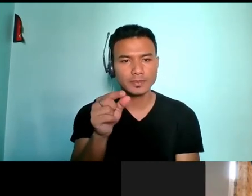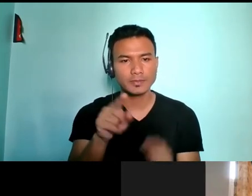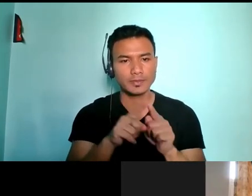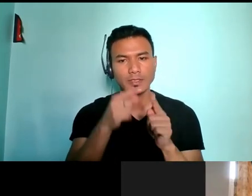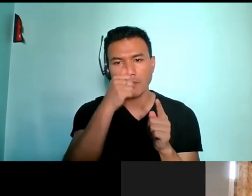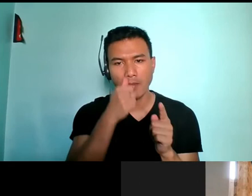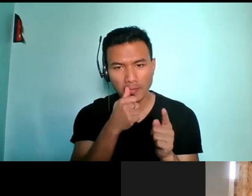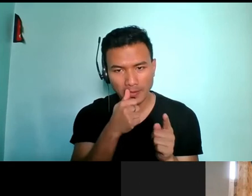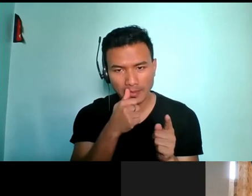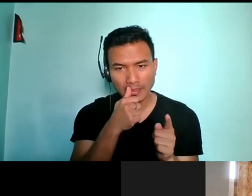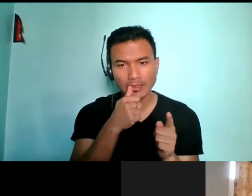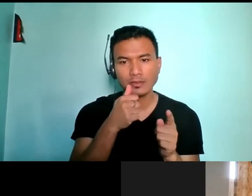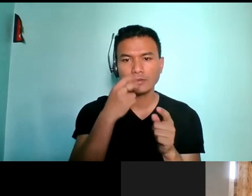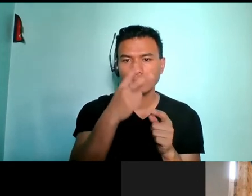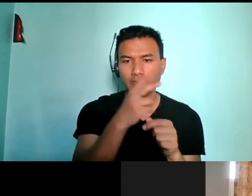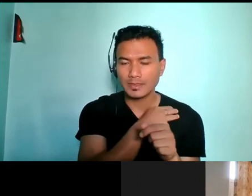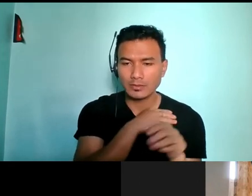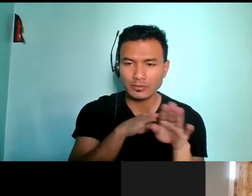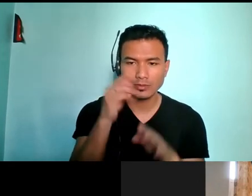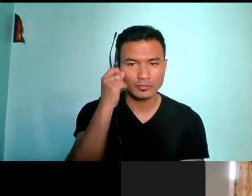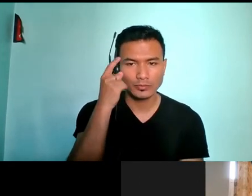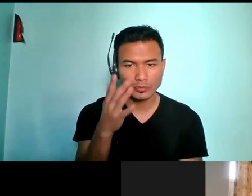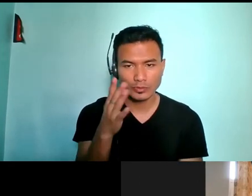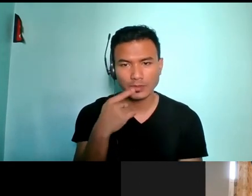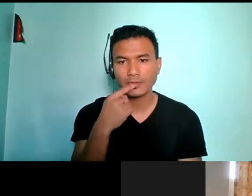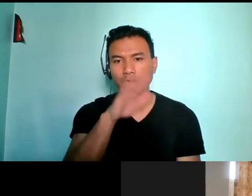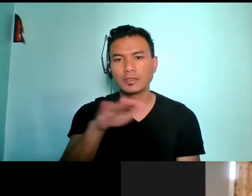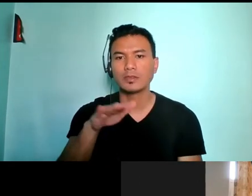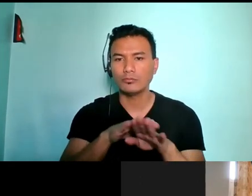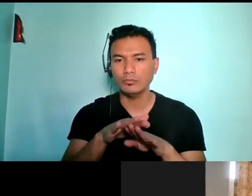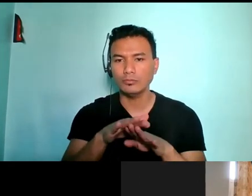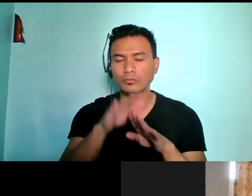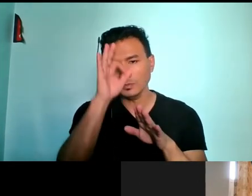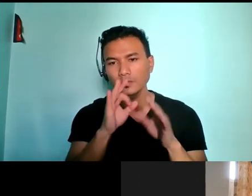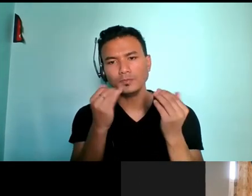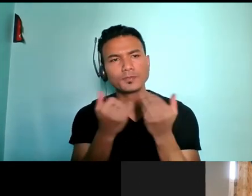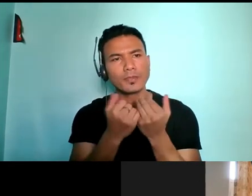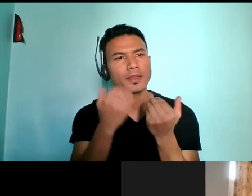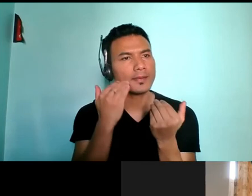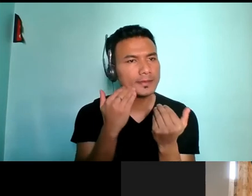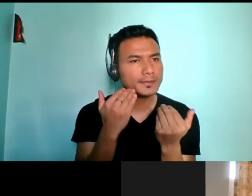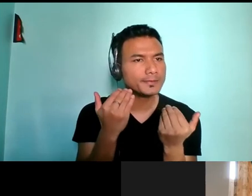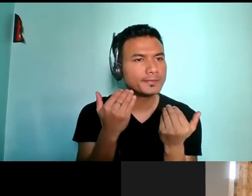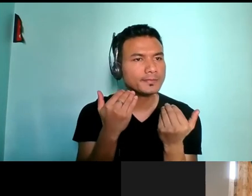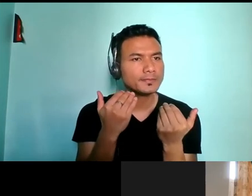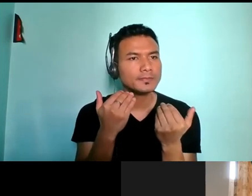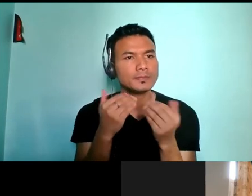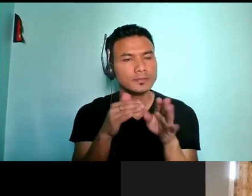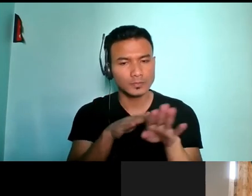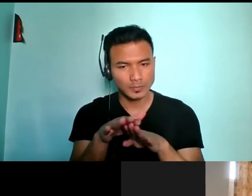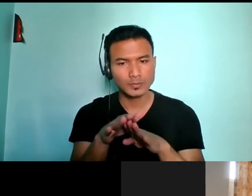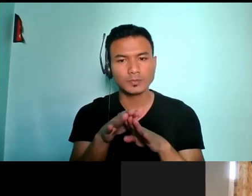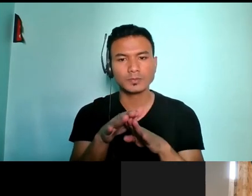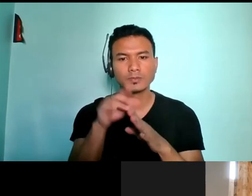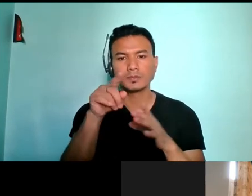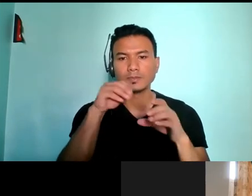प्यारेन्ट्सले अथवा केयर गिभरहरूले नबुझ्दाखेरि बच्चाहरू, अनि स्पेसल्ली फिमेल, होइन, वुमन भनौँ, महिलाहरू,